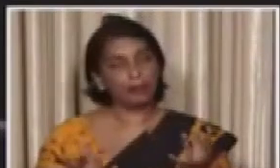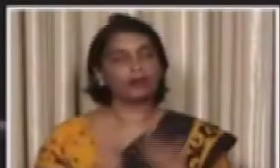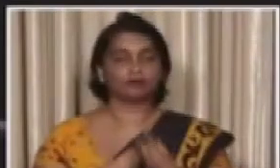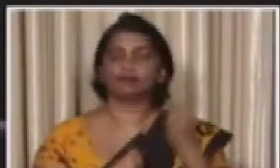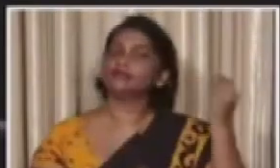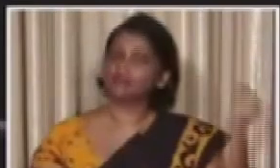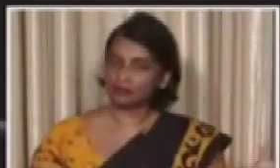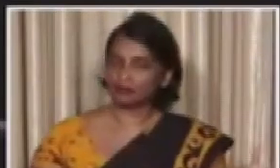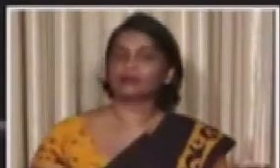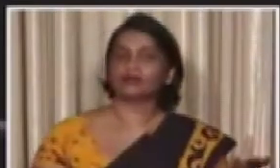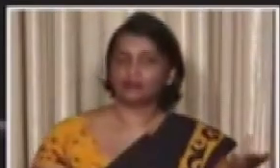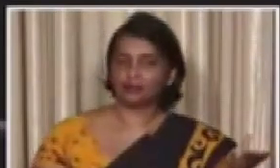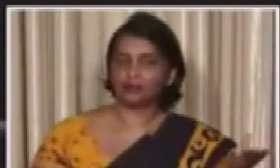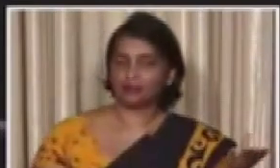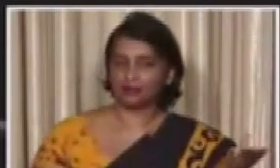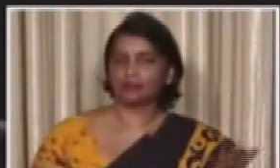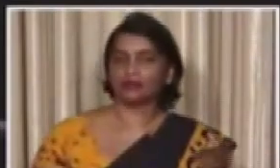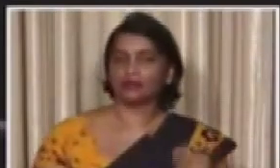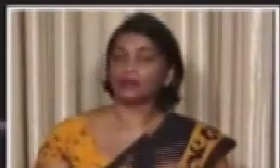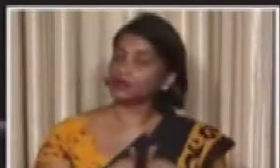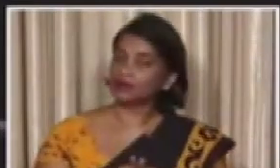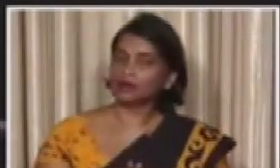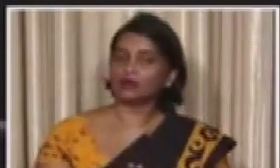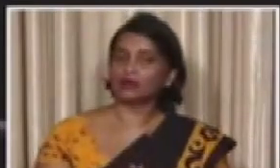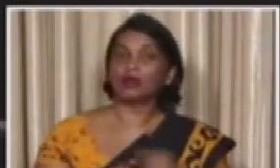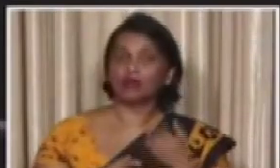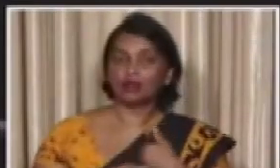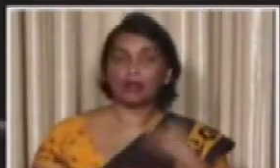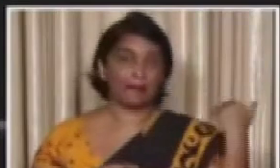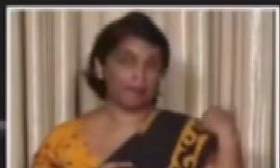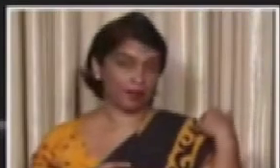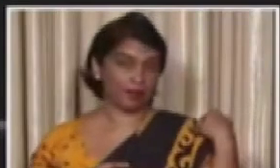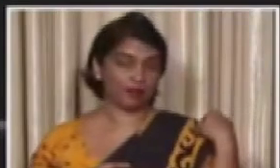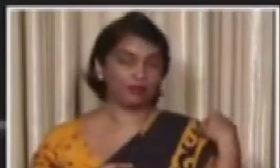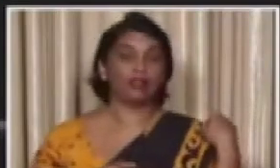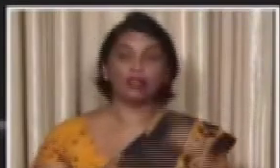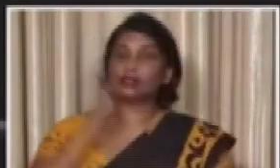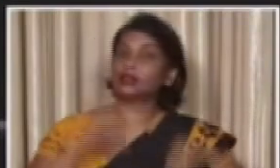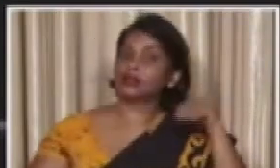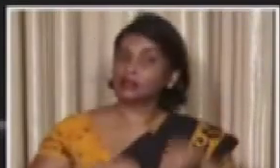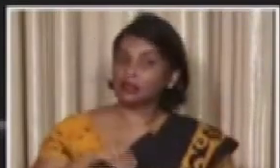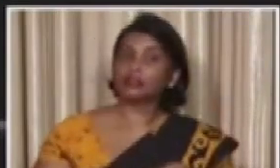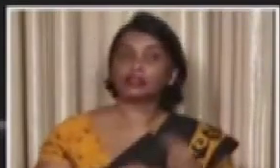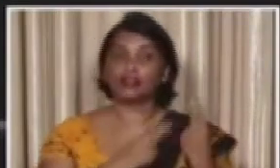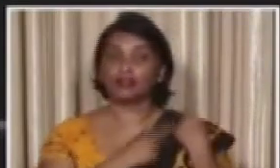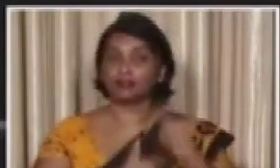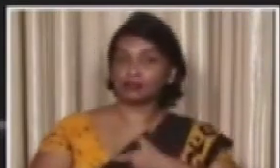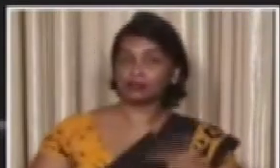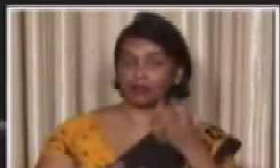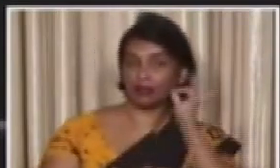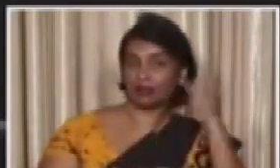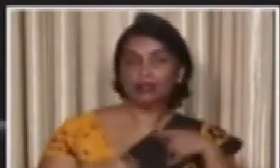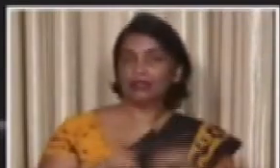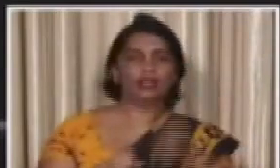ඒ වෙනුවෙන් පල කරනවා. ඒ වගේම මගේ සහෝදරය දේශපාලනයේ තනතුරක් ආභරණයක්